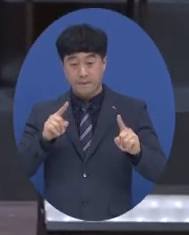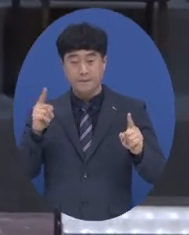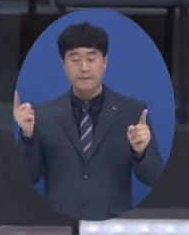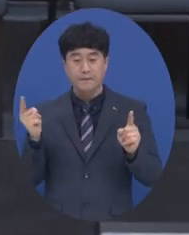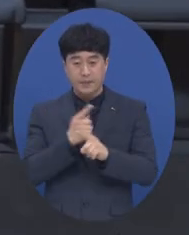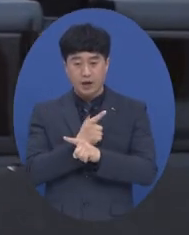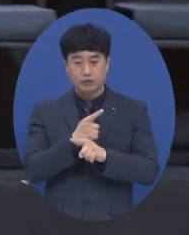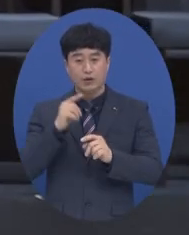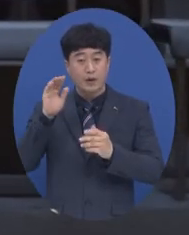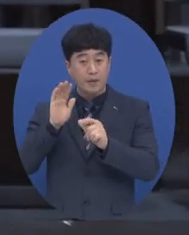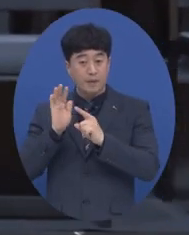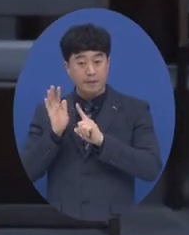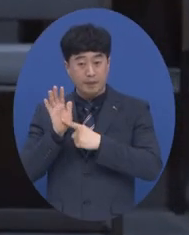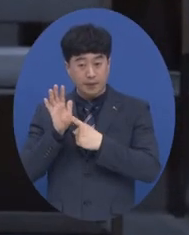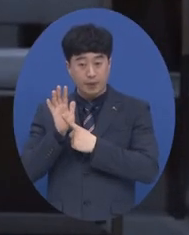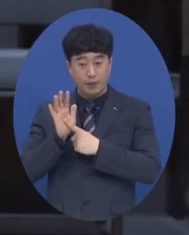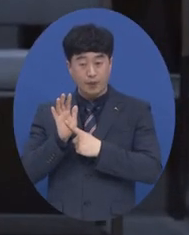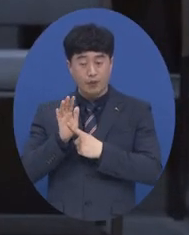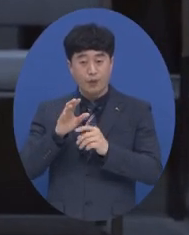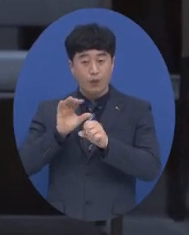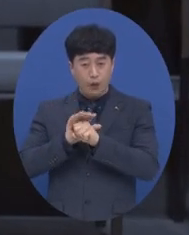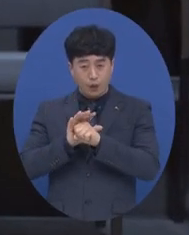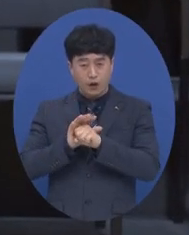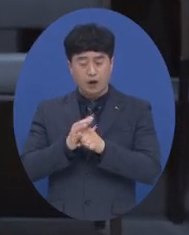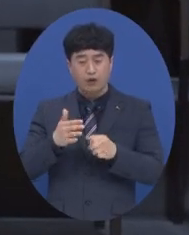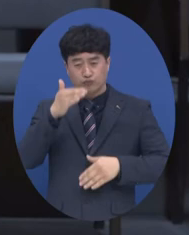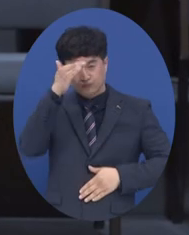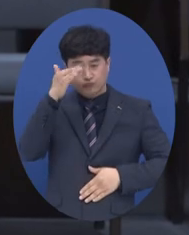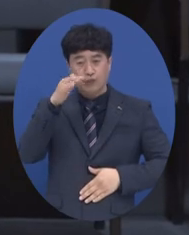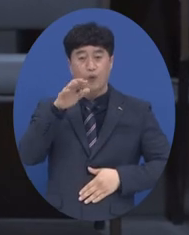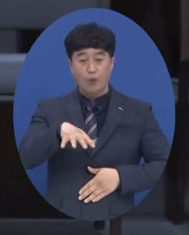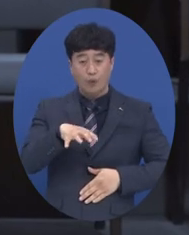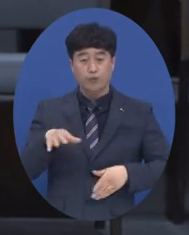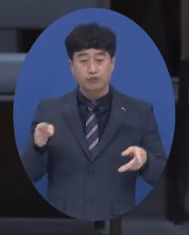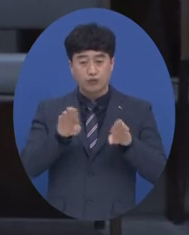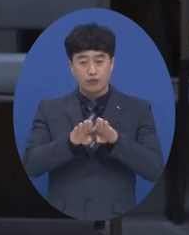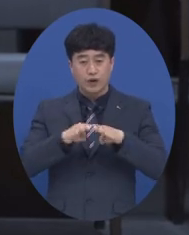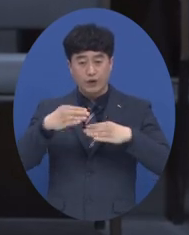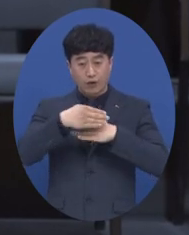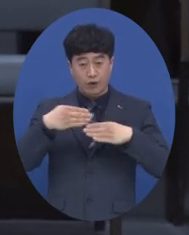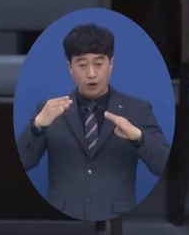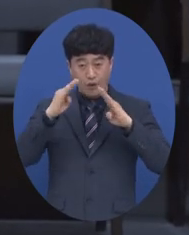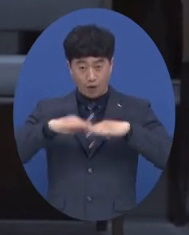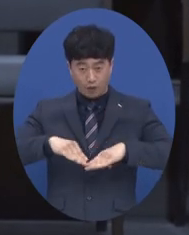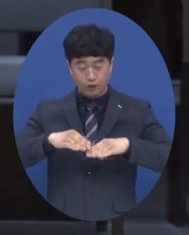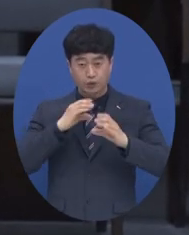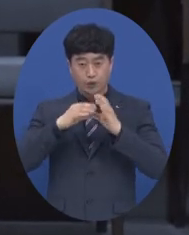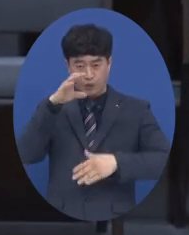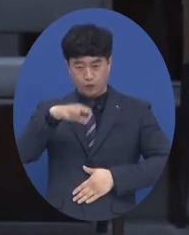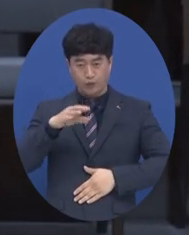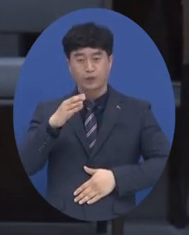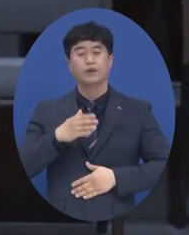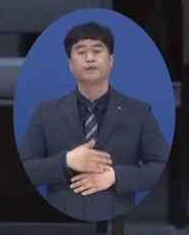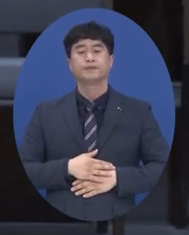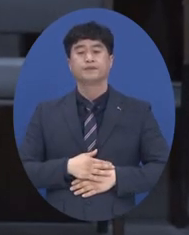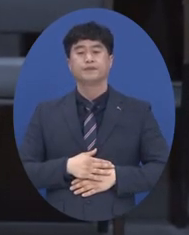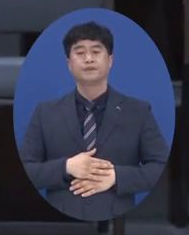시대 객석과 무대의 경계를 허문 소통의 장이 되고 있습니다. 경기지TV 구영슬입니다.